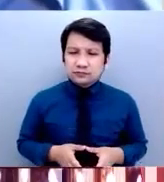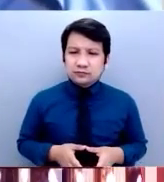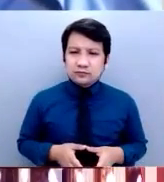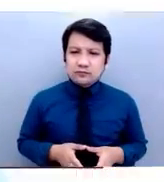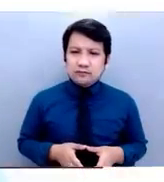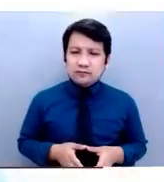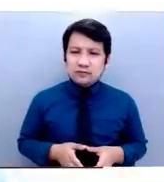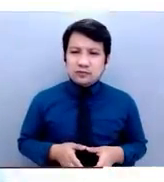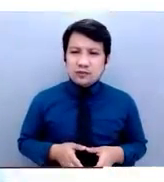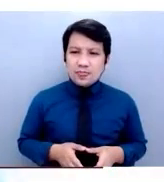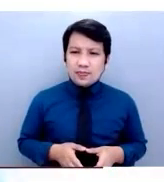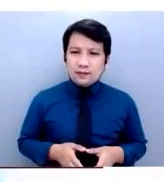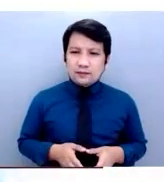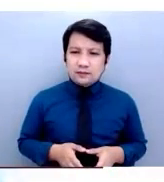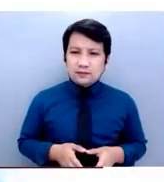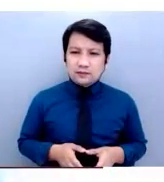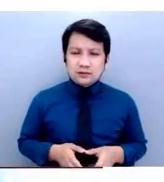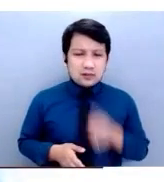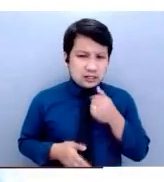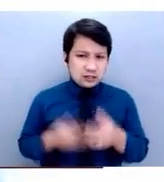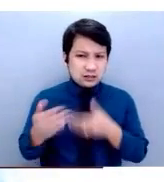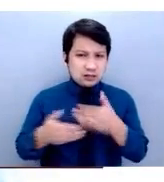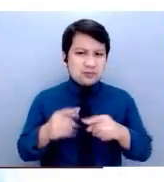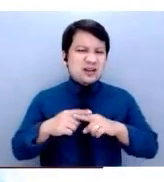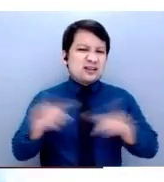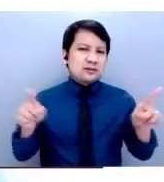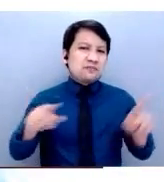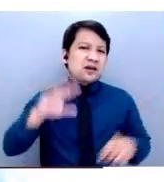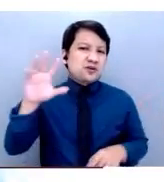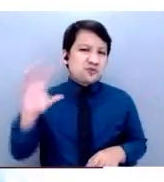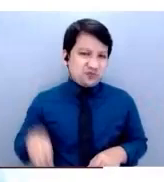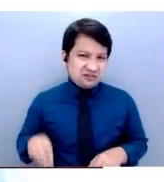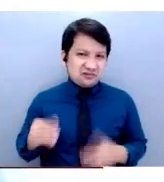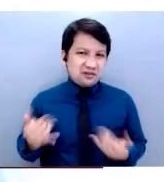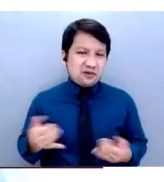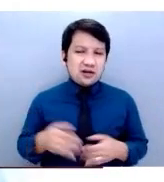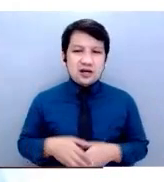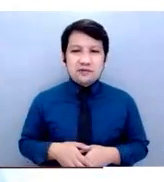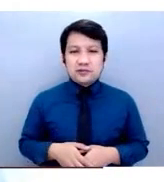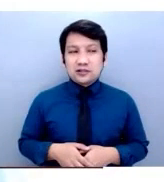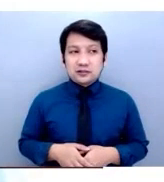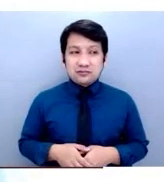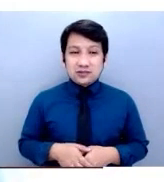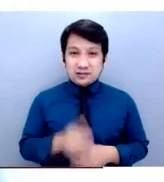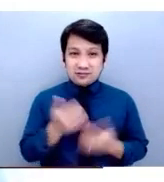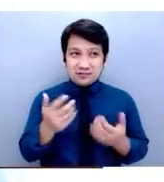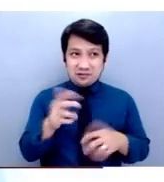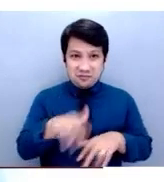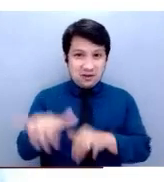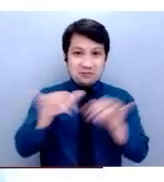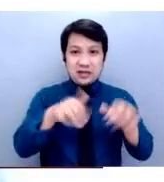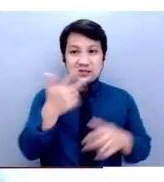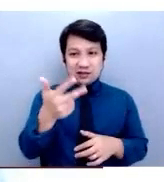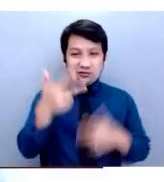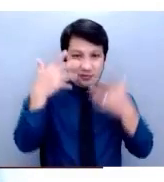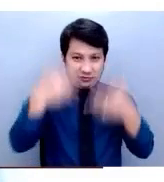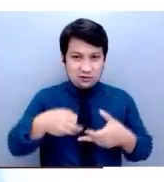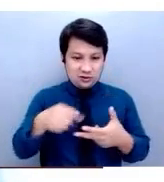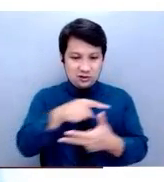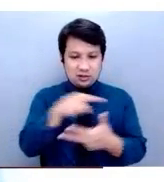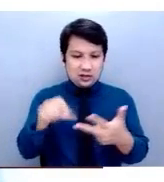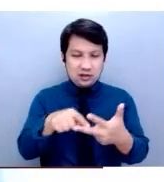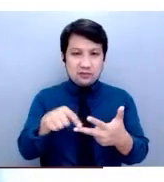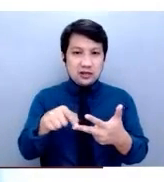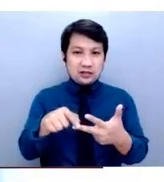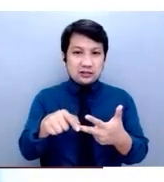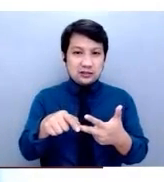Mahirap sabihin na as a matter of procedure kasi kakaiba nga to, no? Usually, tatlo kayong nagdi-desisyon at nandoon pa rin kayong tatlo at the